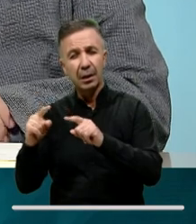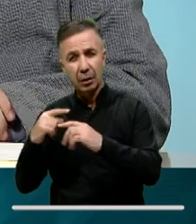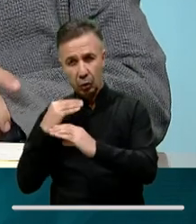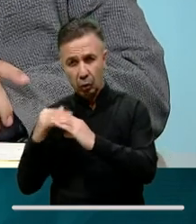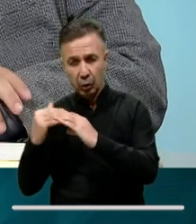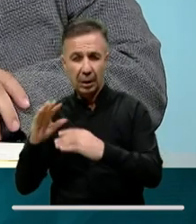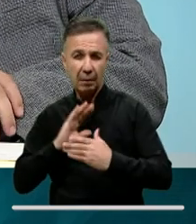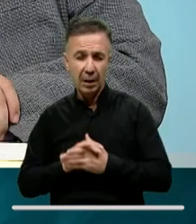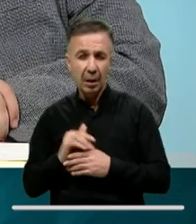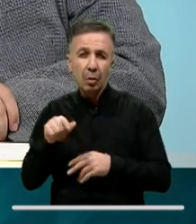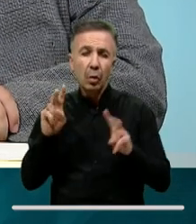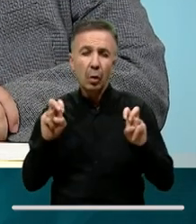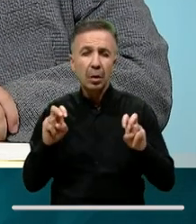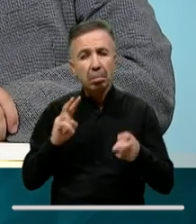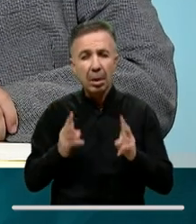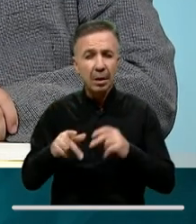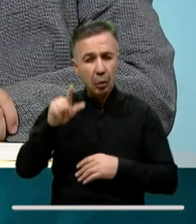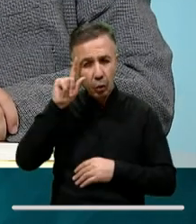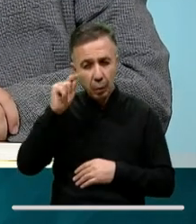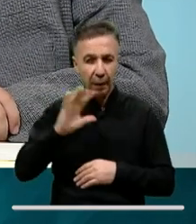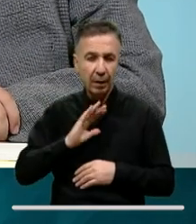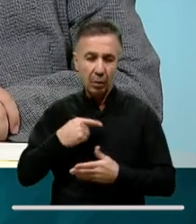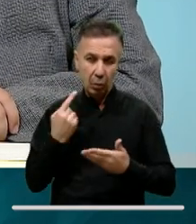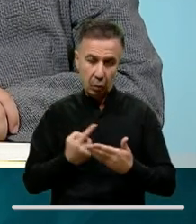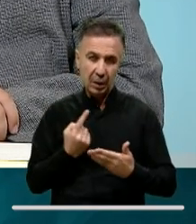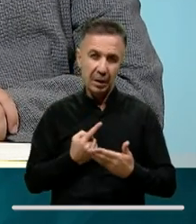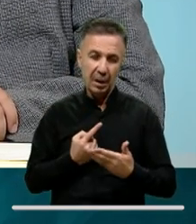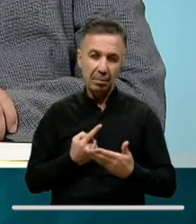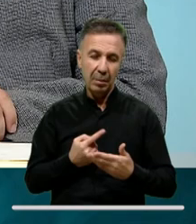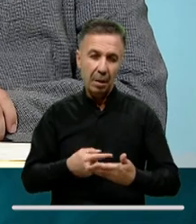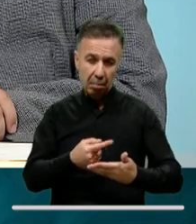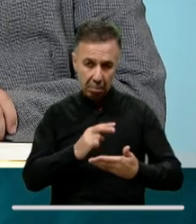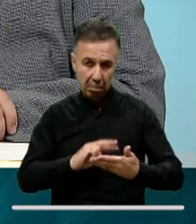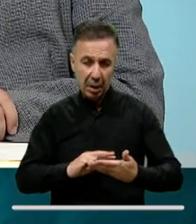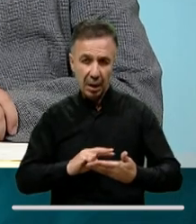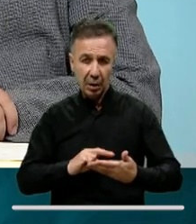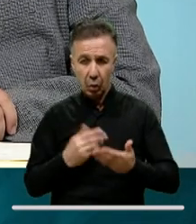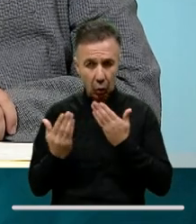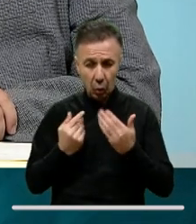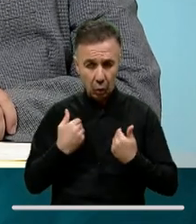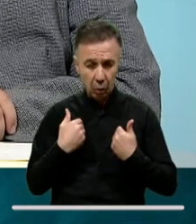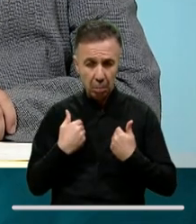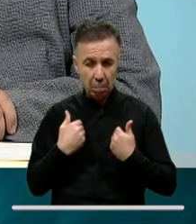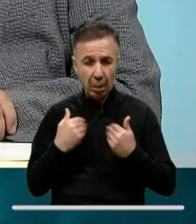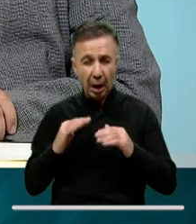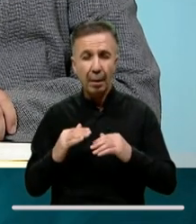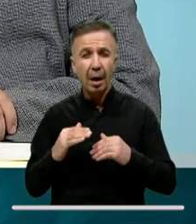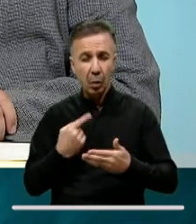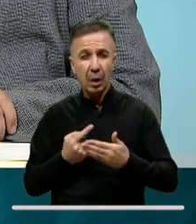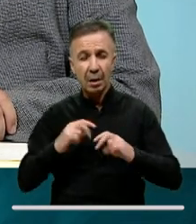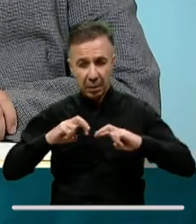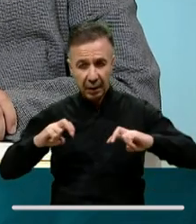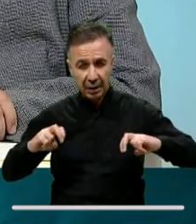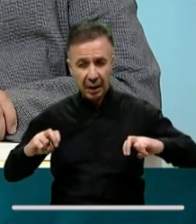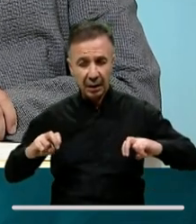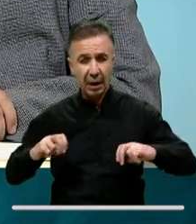bu konuda insan bazen şüpheye düşüyor. Yani Kur'an-ı Kerim'in mealini okuyoruz. Ama tefsirlerde de farklılık olunca